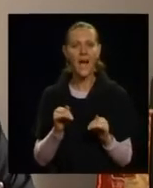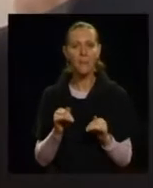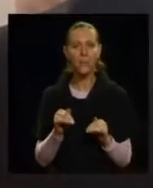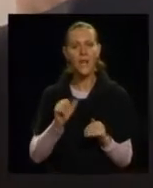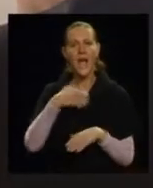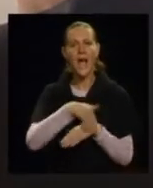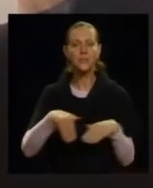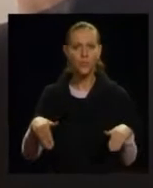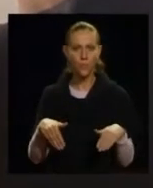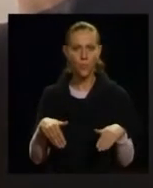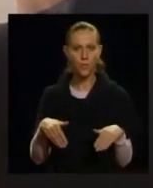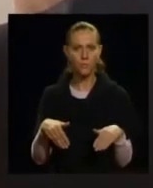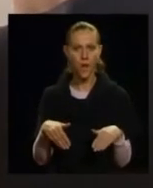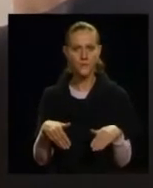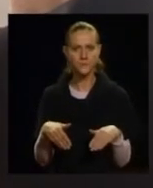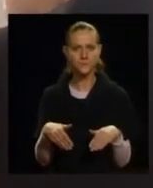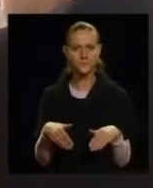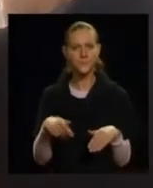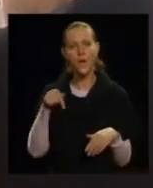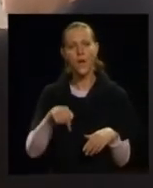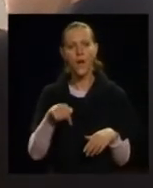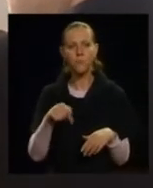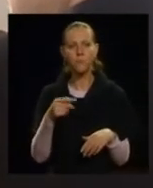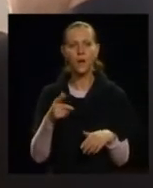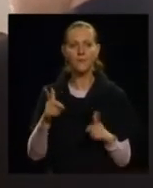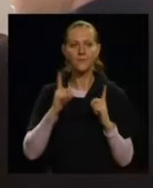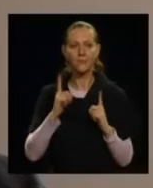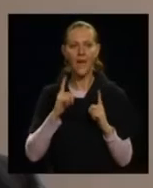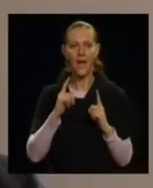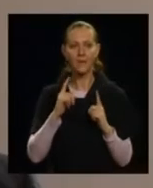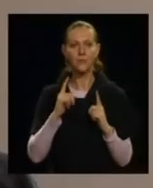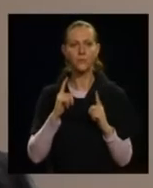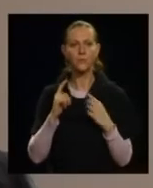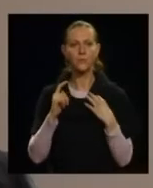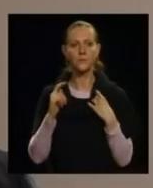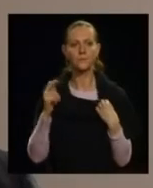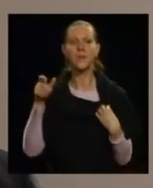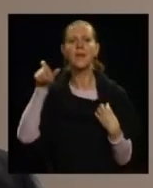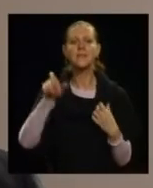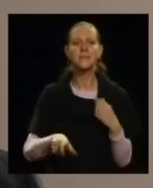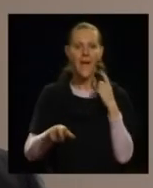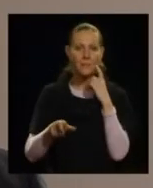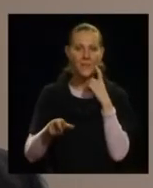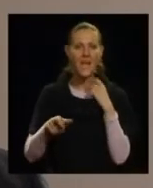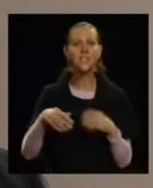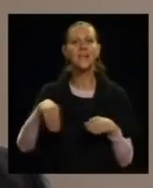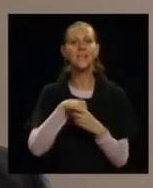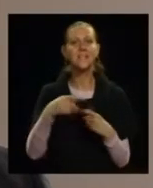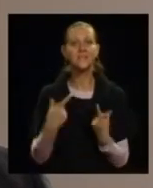támogatást elsősorban abban várjuk, hogy személyes